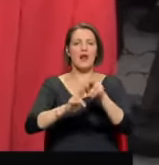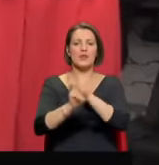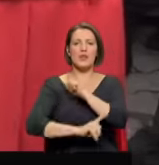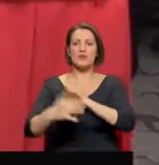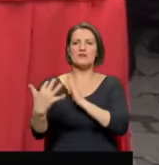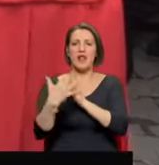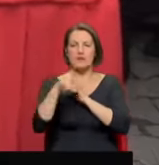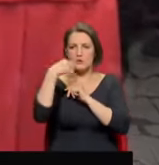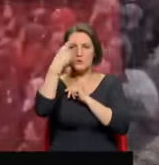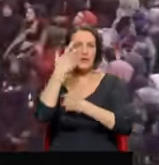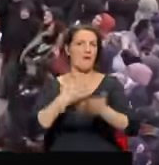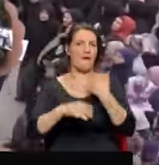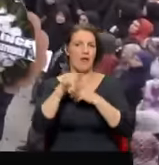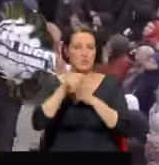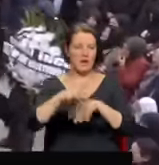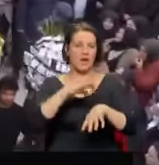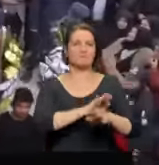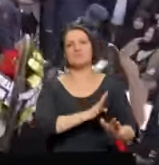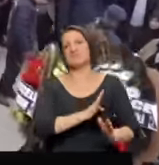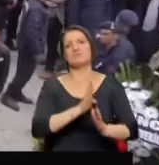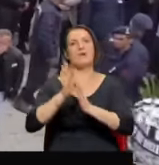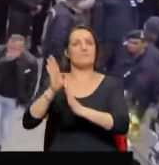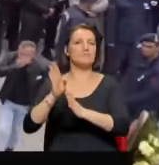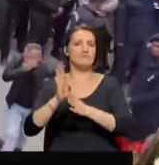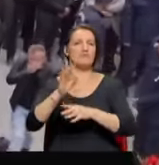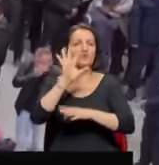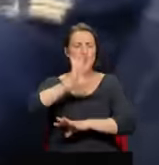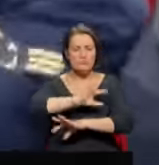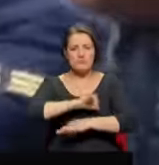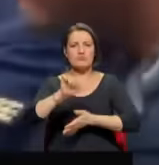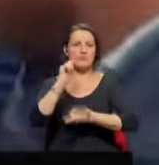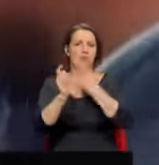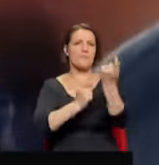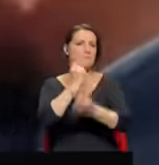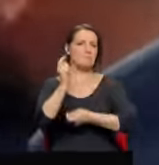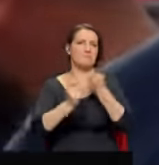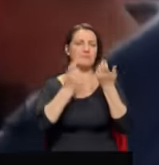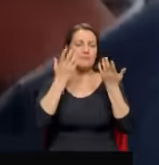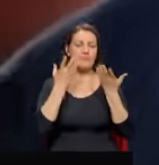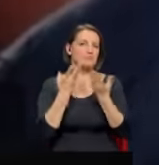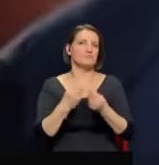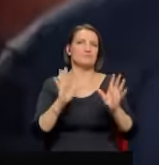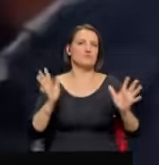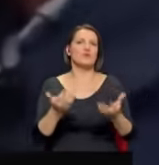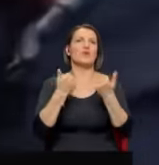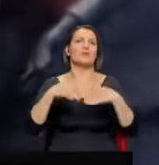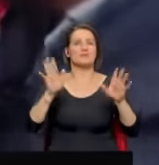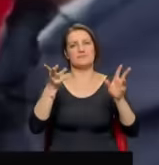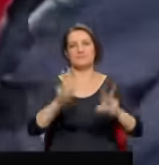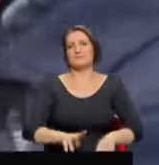teröristlerin saldırısında yaralandı, hastaneye sevk edildi. Tüm çabalara karşın kurtarılamadı. Biraz aşağı doğru, geriye doğru